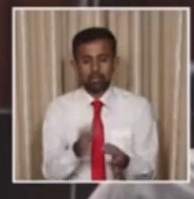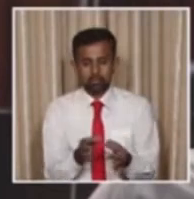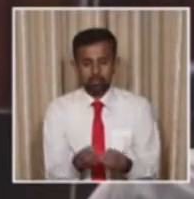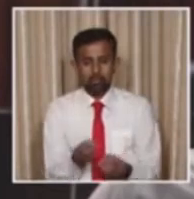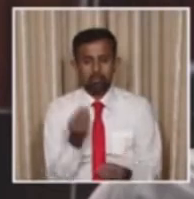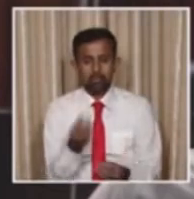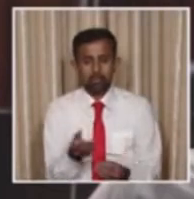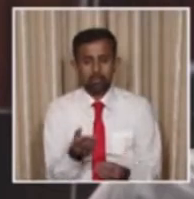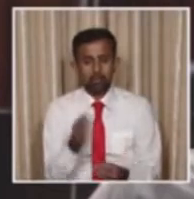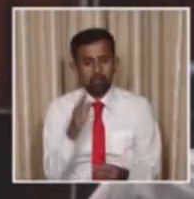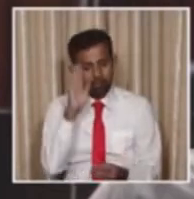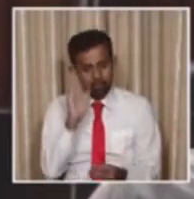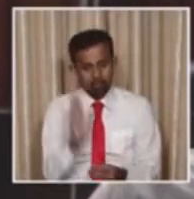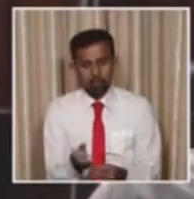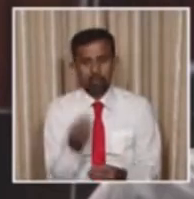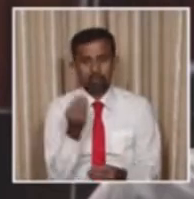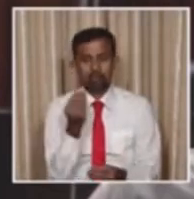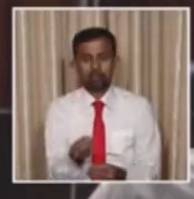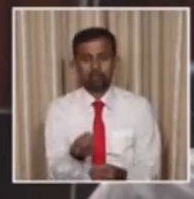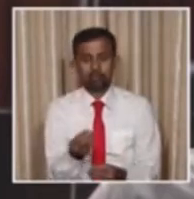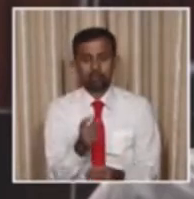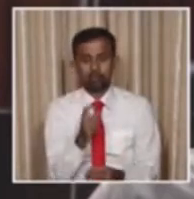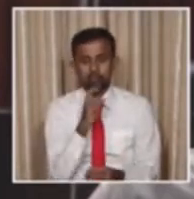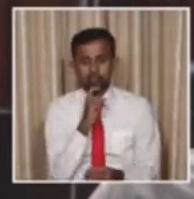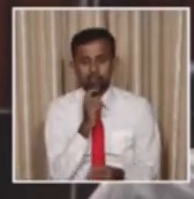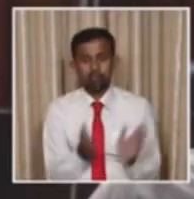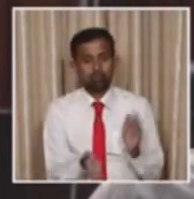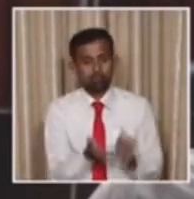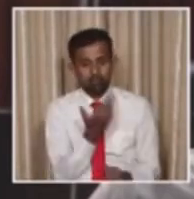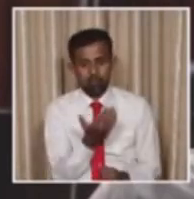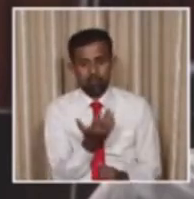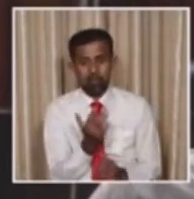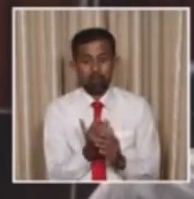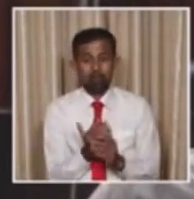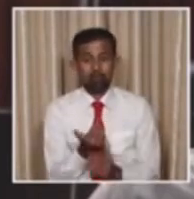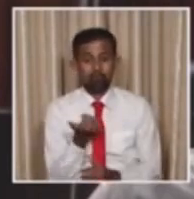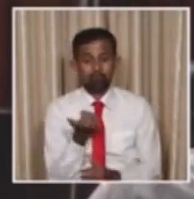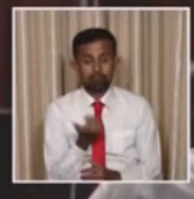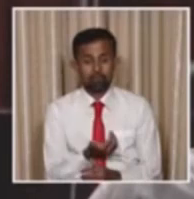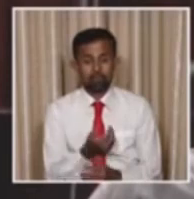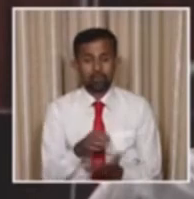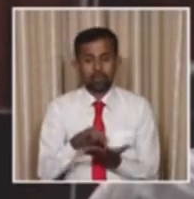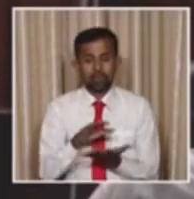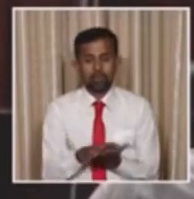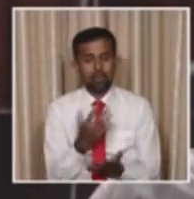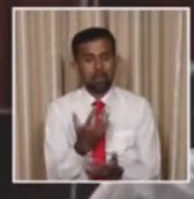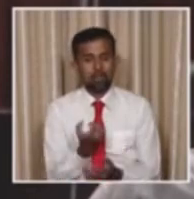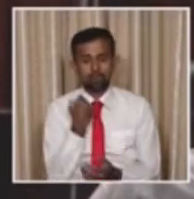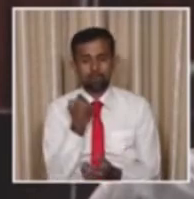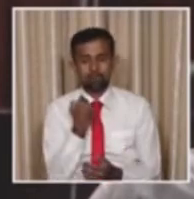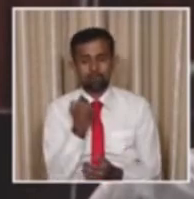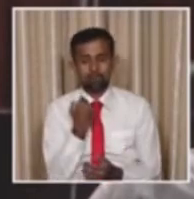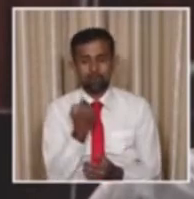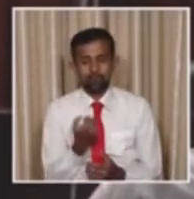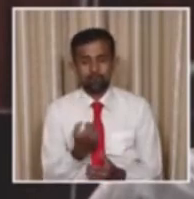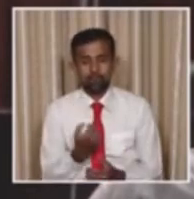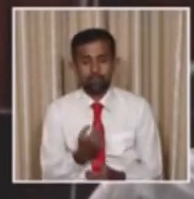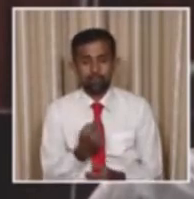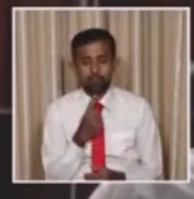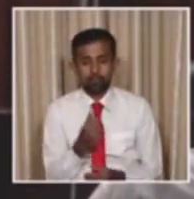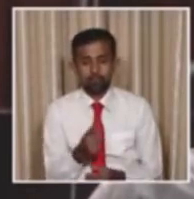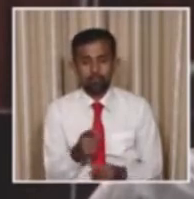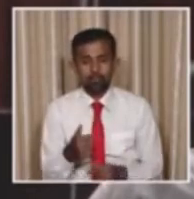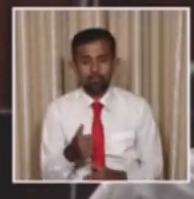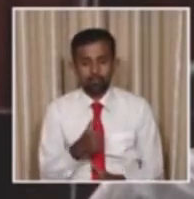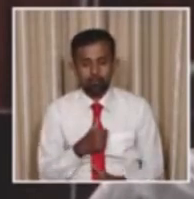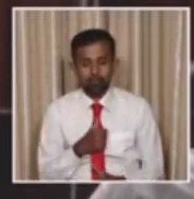சென்று வரலாற்று சிறப்பு மிக்க ஒரு தீர்ப்பு ஒன்று பெறப்பட்டுள்ளது. அதே சமயத்திலே தற்போது கட்டப்படும் வீடுகளுக்கு முகவரி வழங்கப்படுவது ஒரு